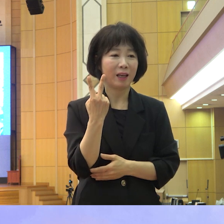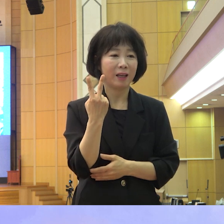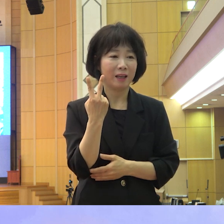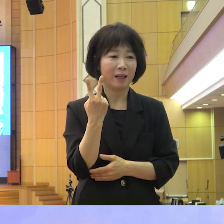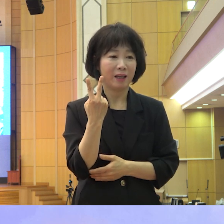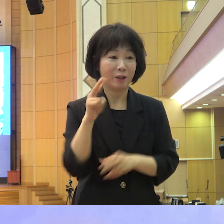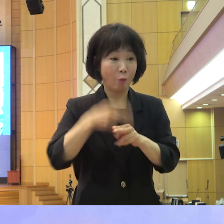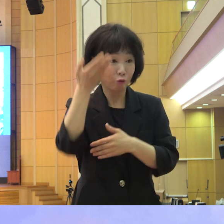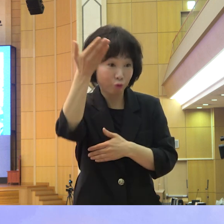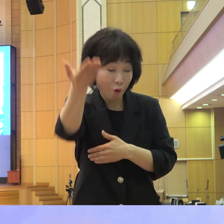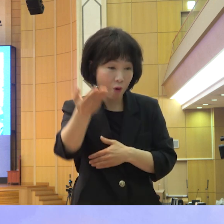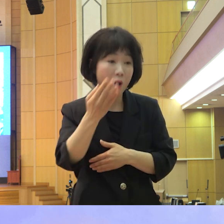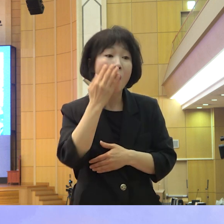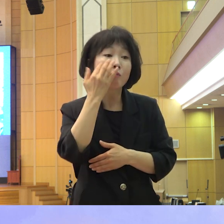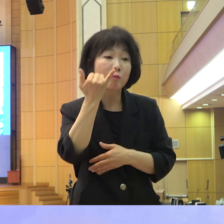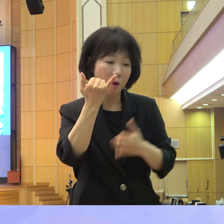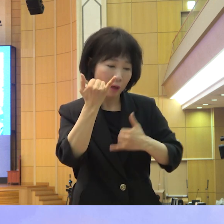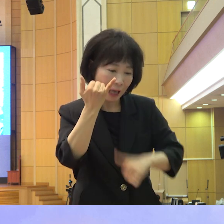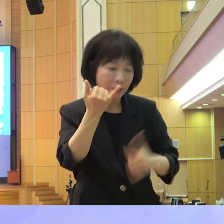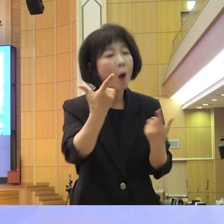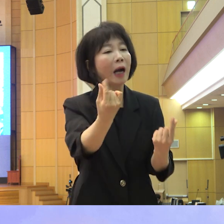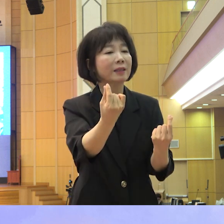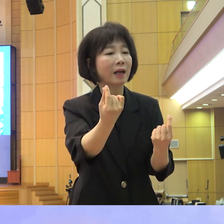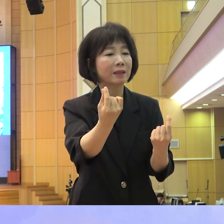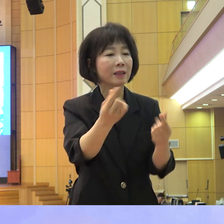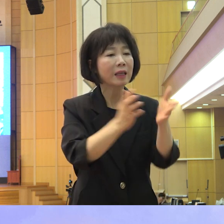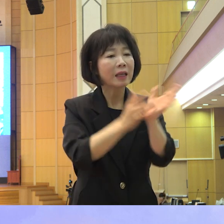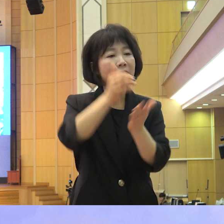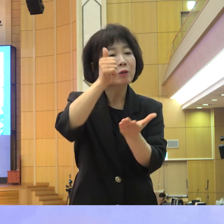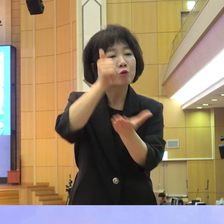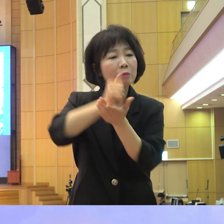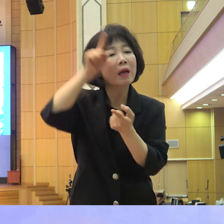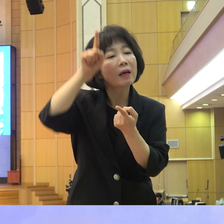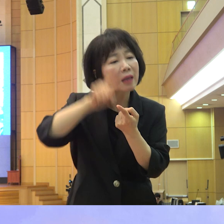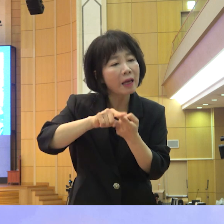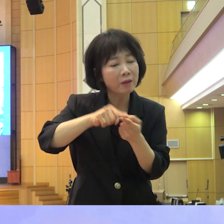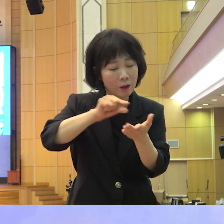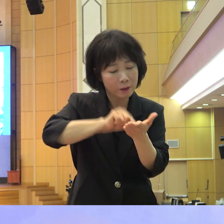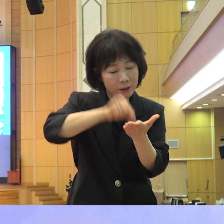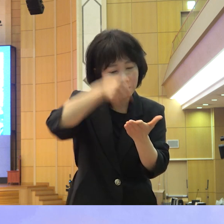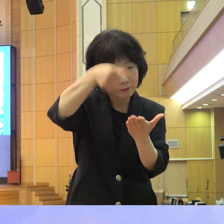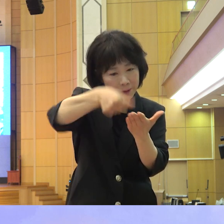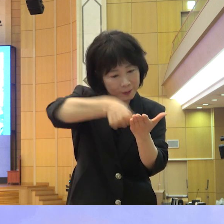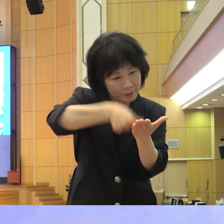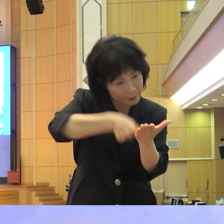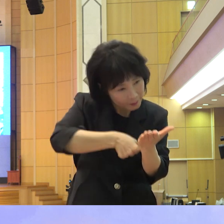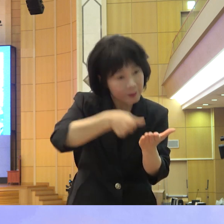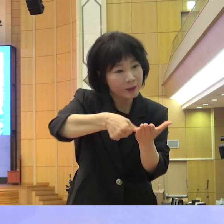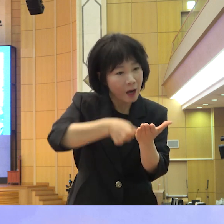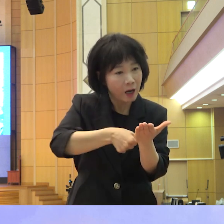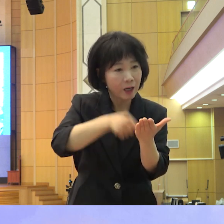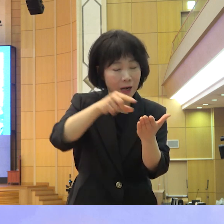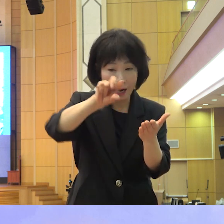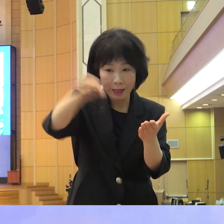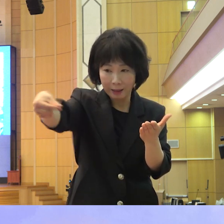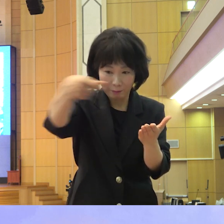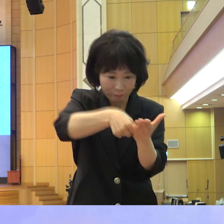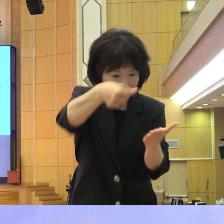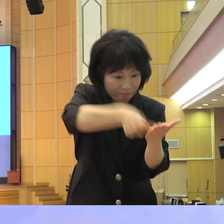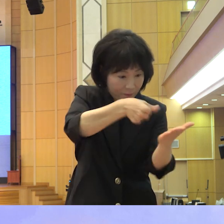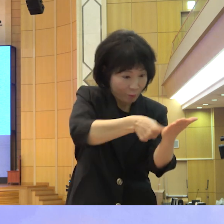같이 스티커 뒤에 있어서 예수님 스티커도 있고 뭐 등등등 있어요. 그래서 이거를 이제